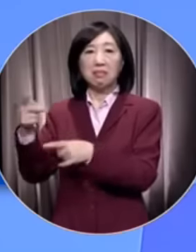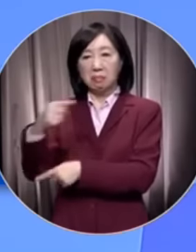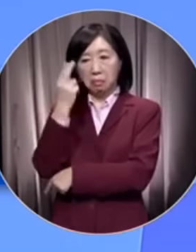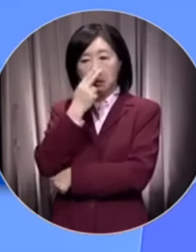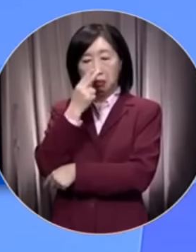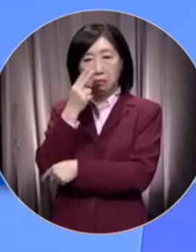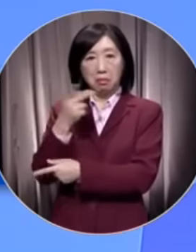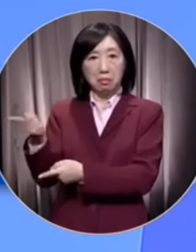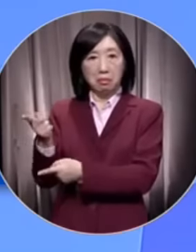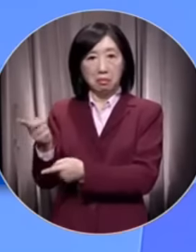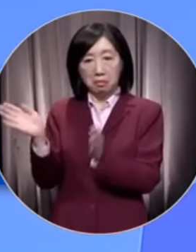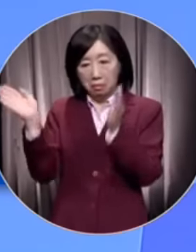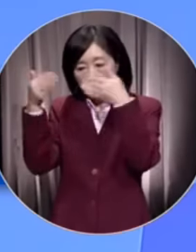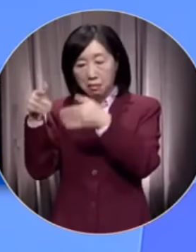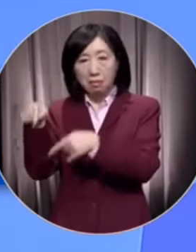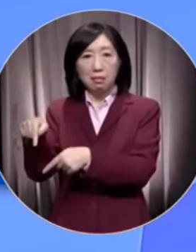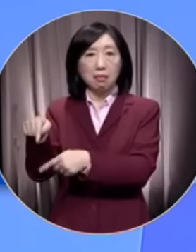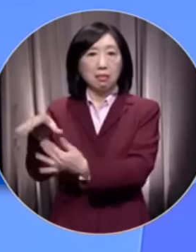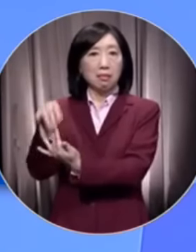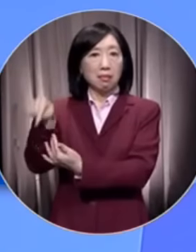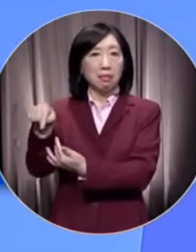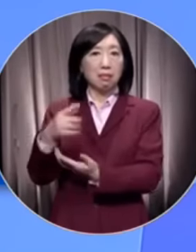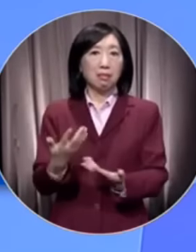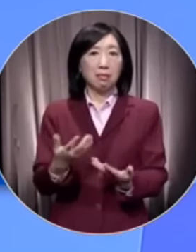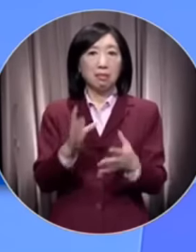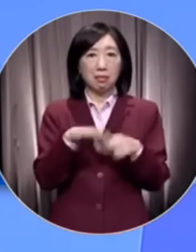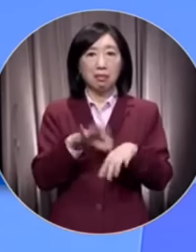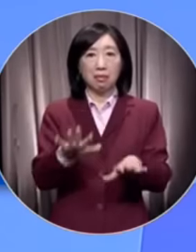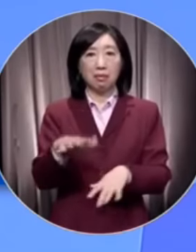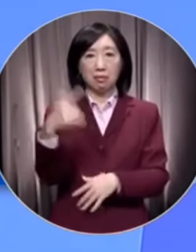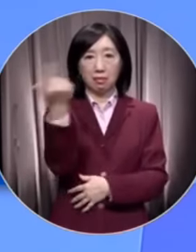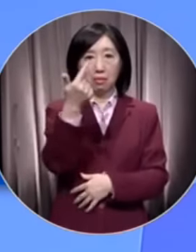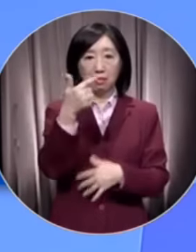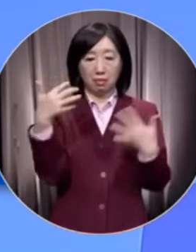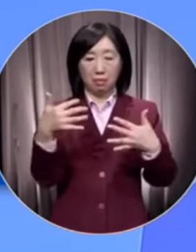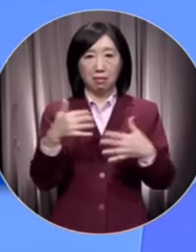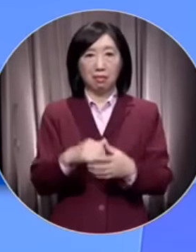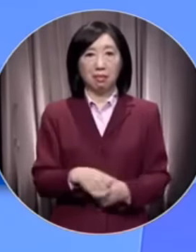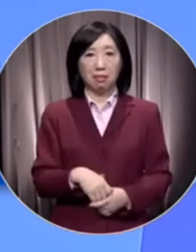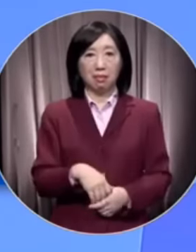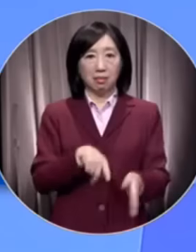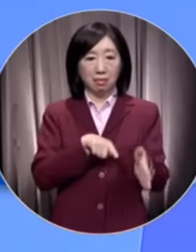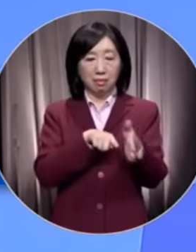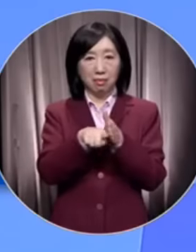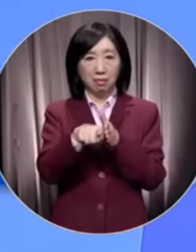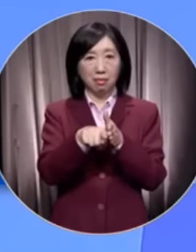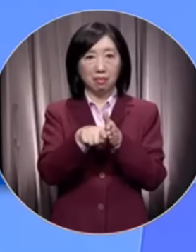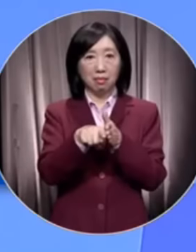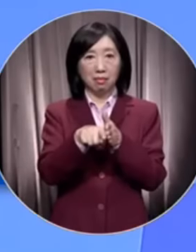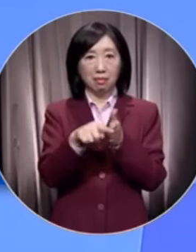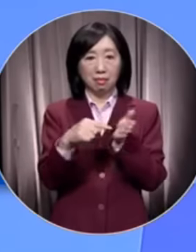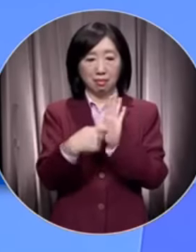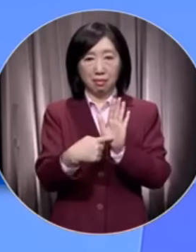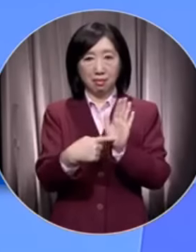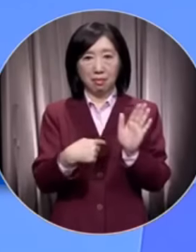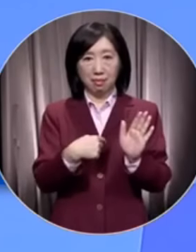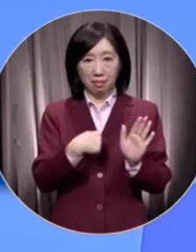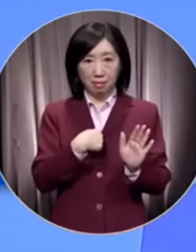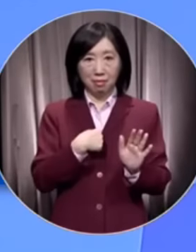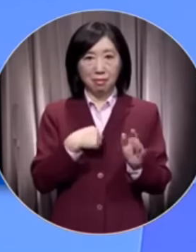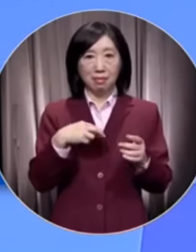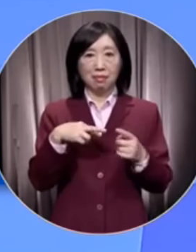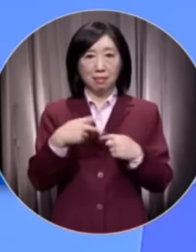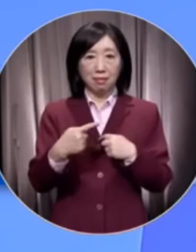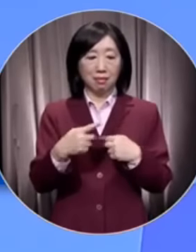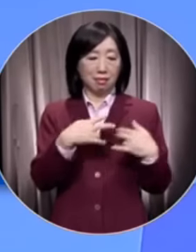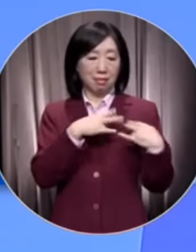选择的是封闭。接下来我有六个问题，直接就来凸显朱立伦跟蔡主席的不